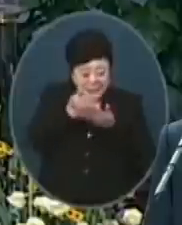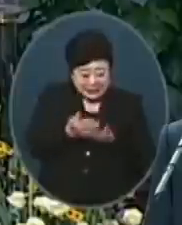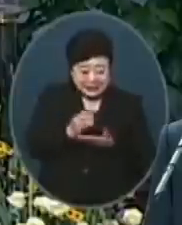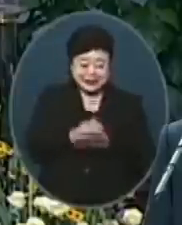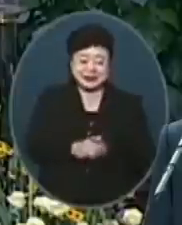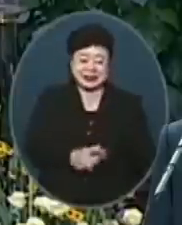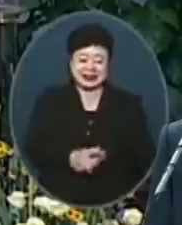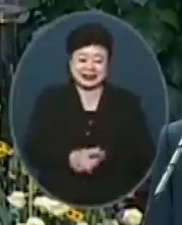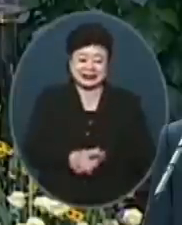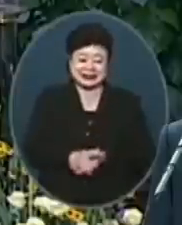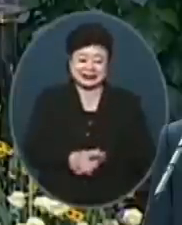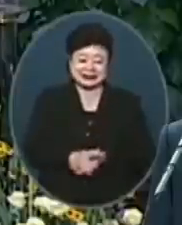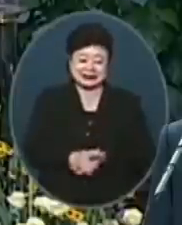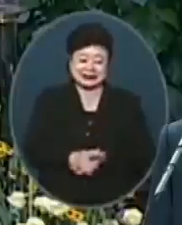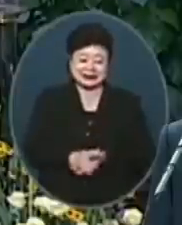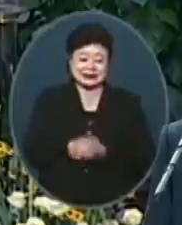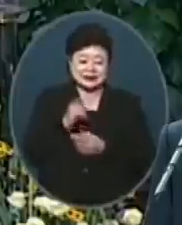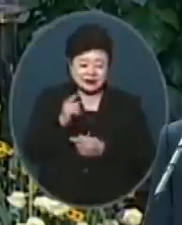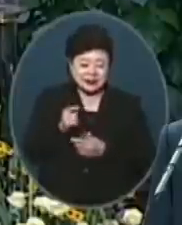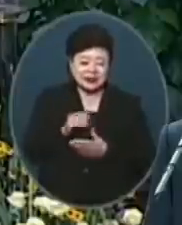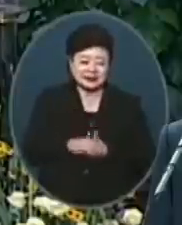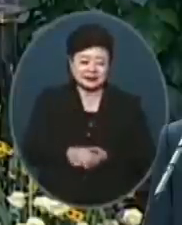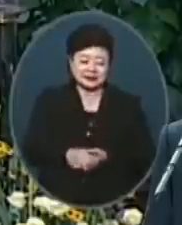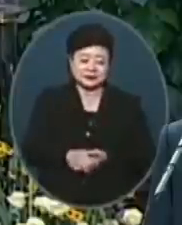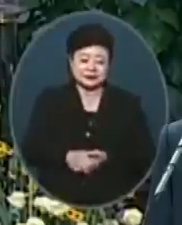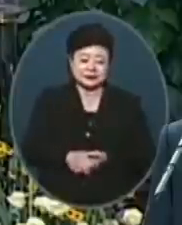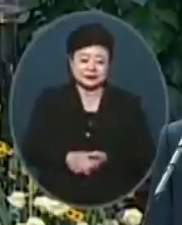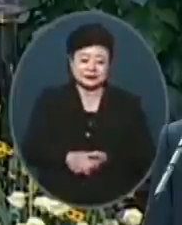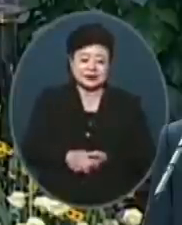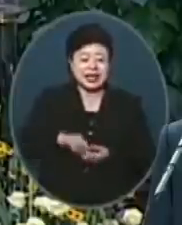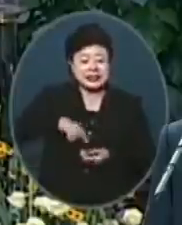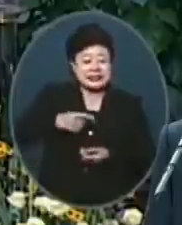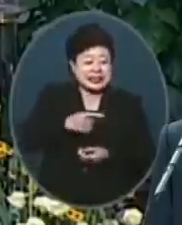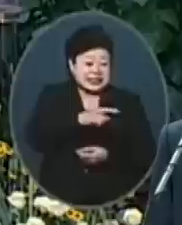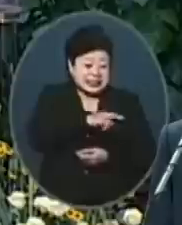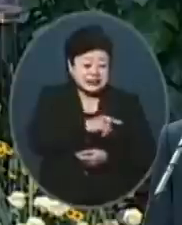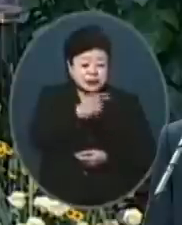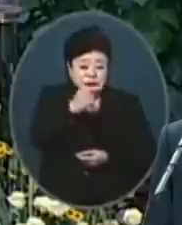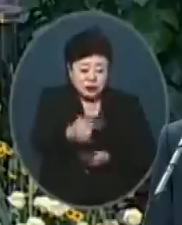것입니다. 그게 자기 이름을